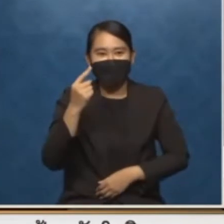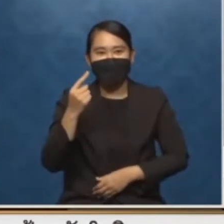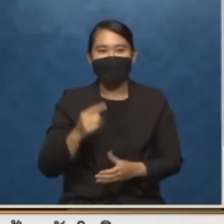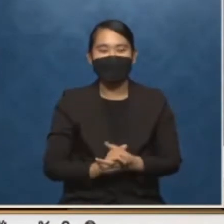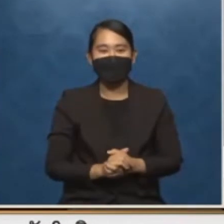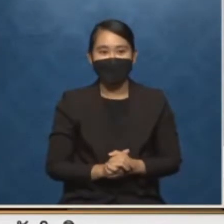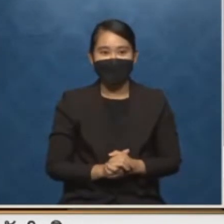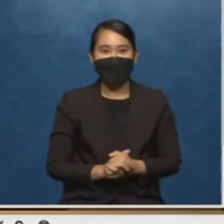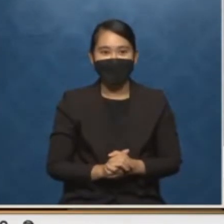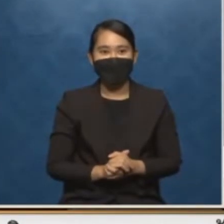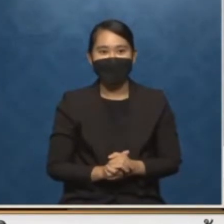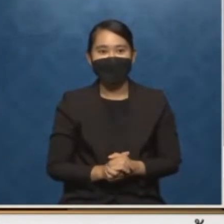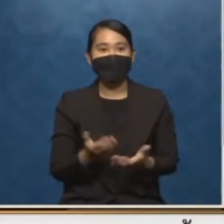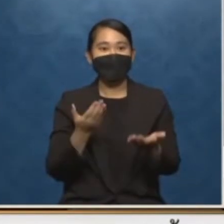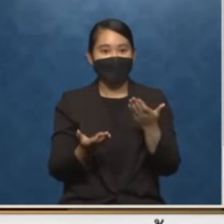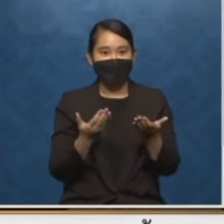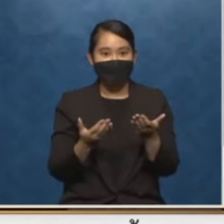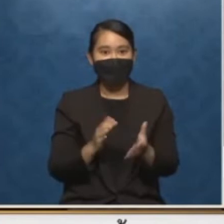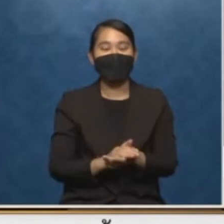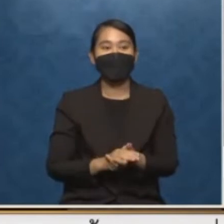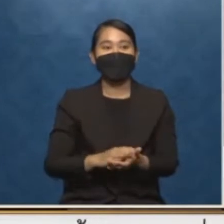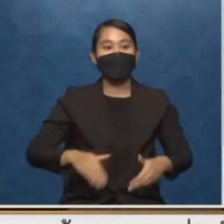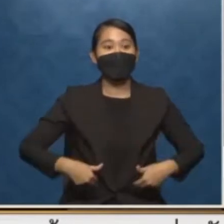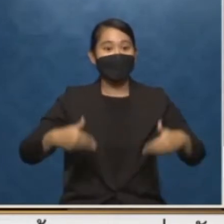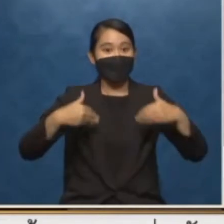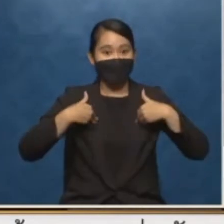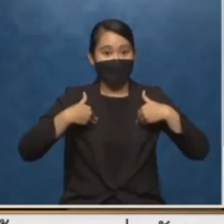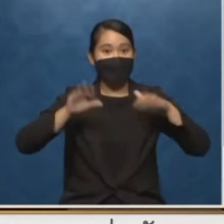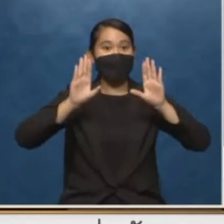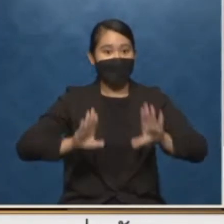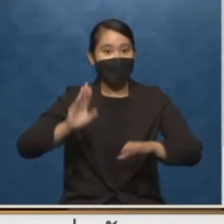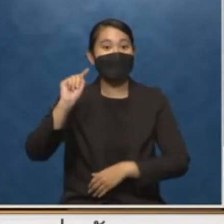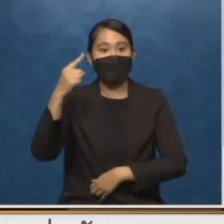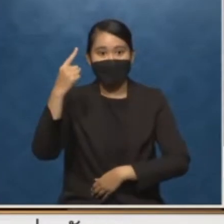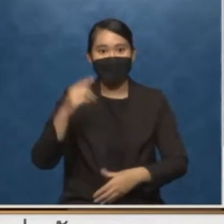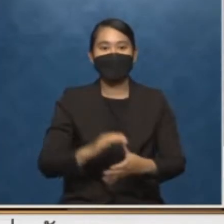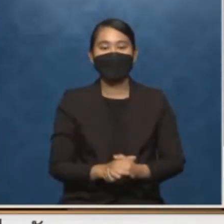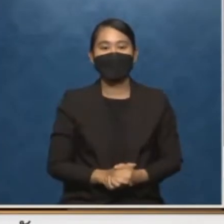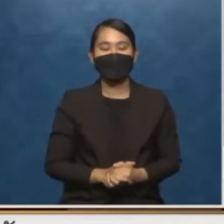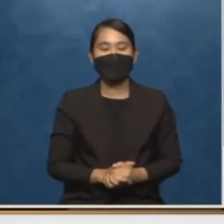หรือความปกติใหม่ท่านประธานครับ